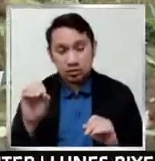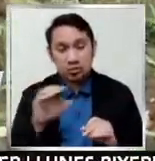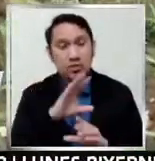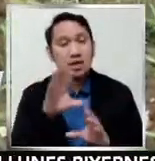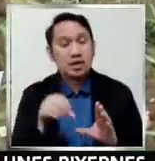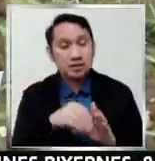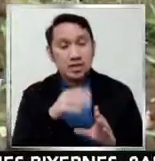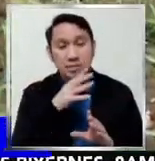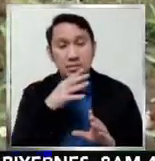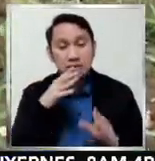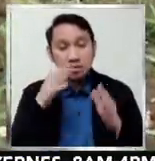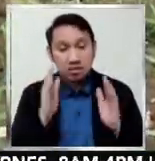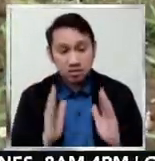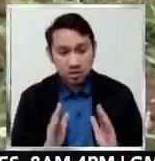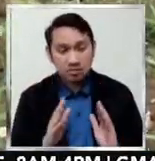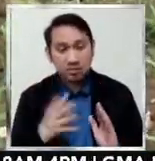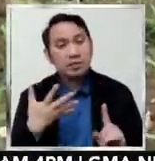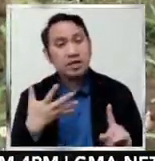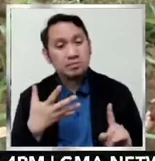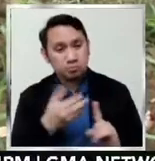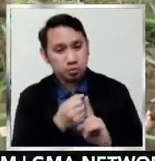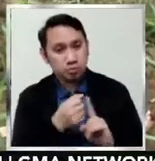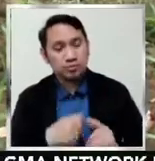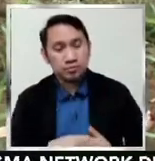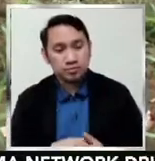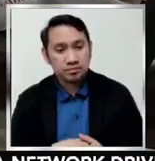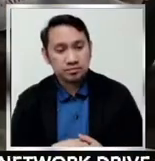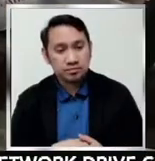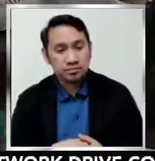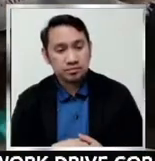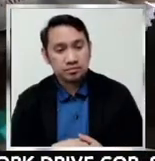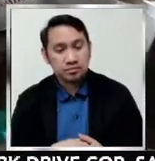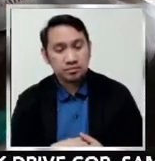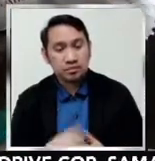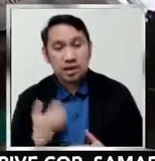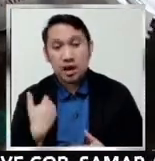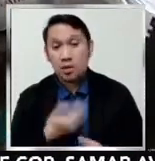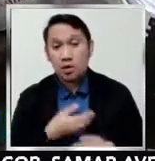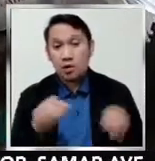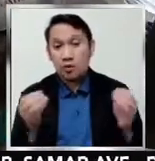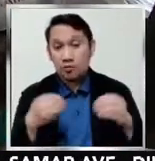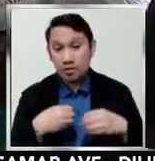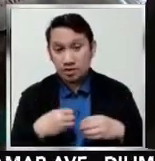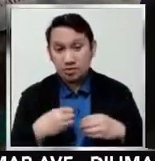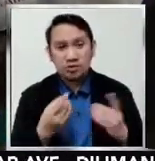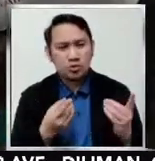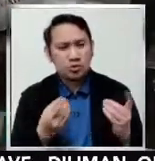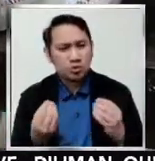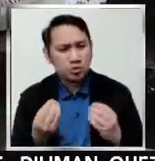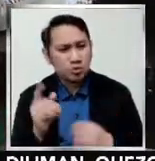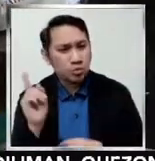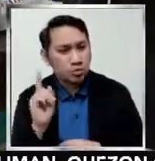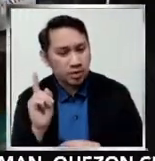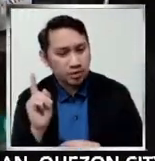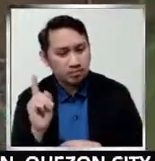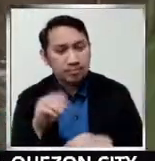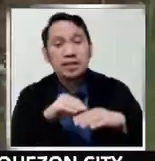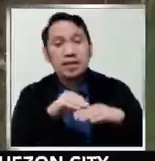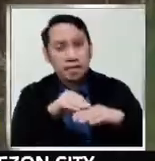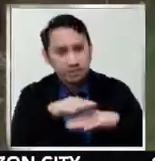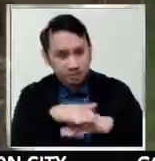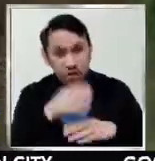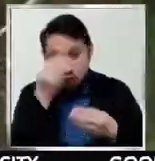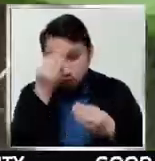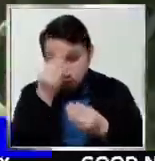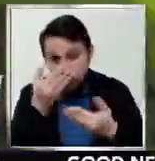ang naapektuhan. Ang ginagawa po ng opisina natin, ma'am, palaging nag-aabiso sa ating mga farmer